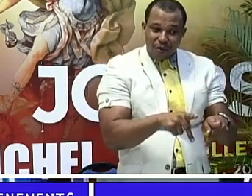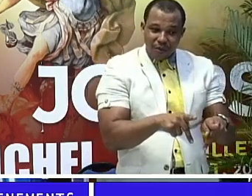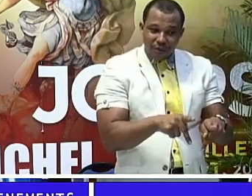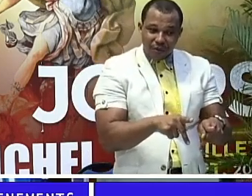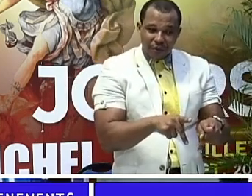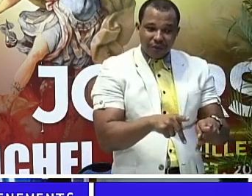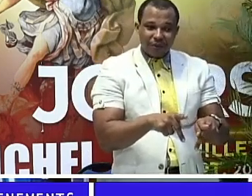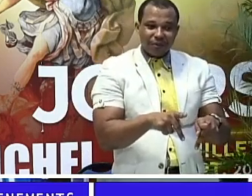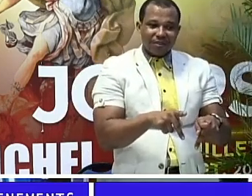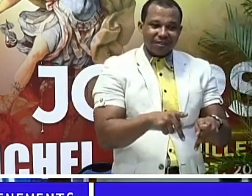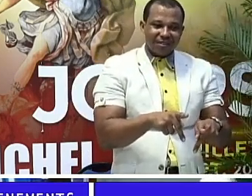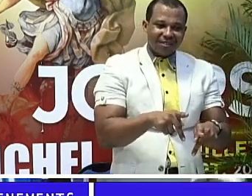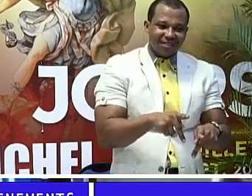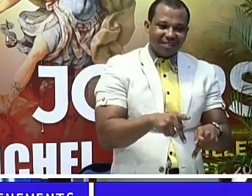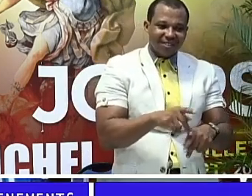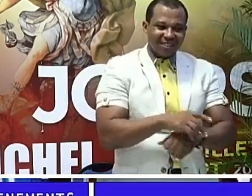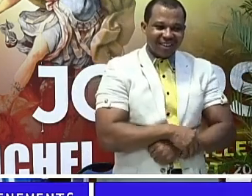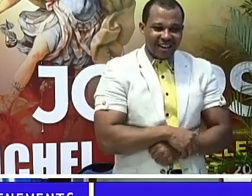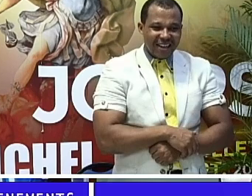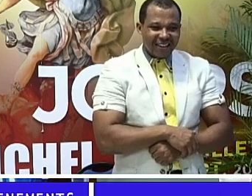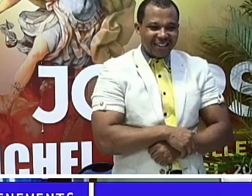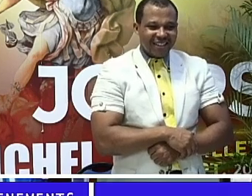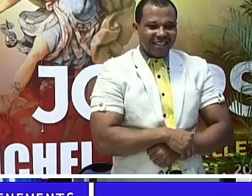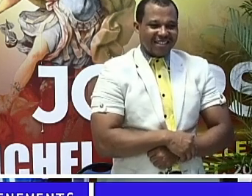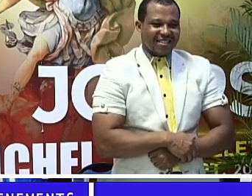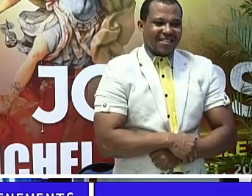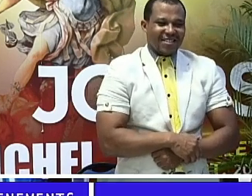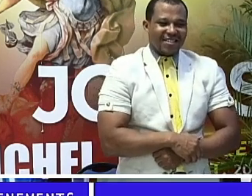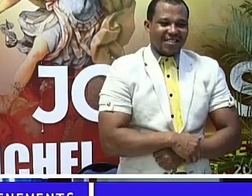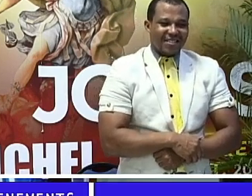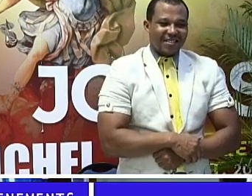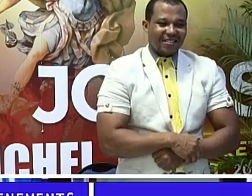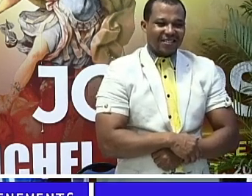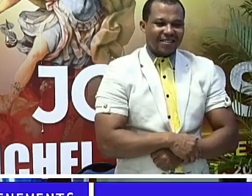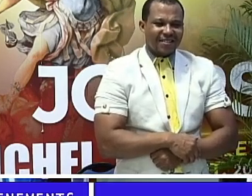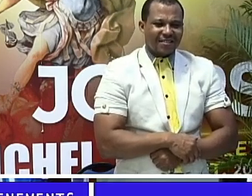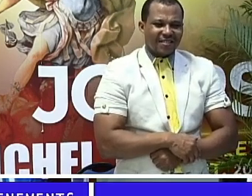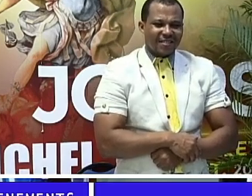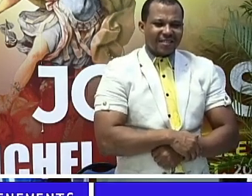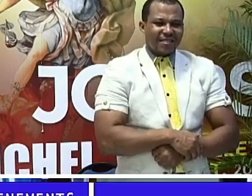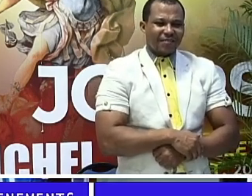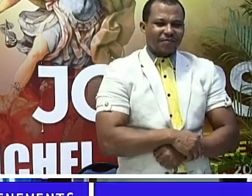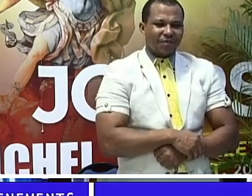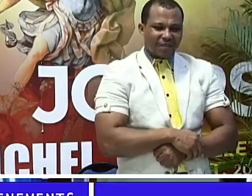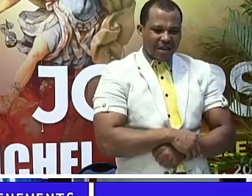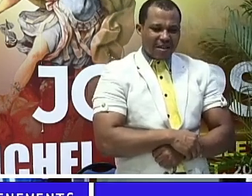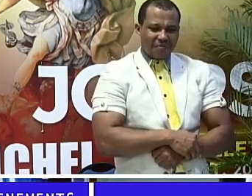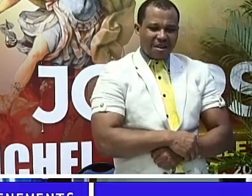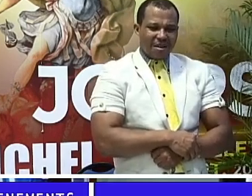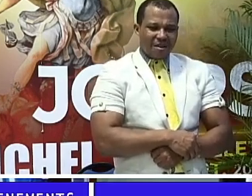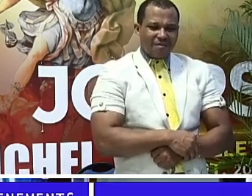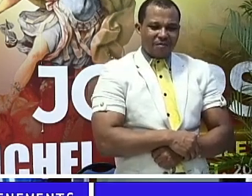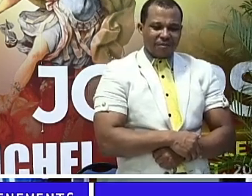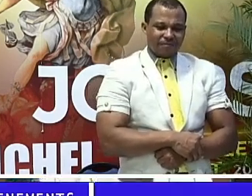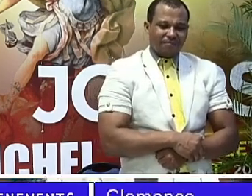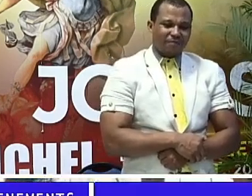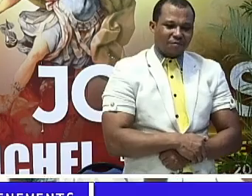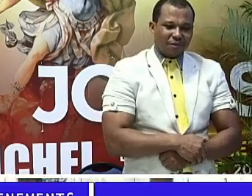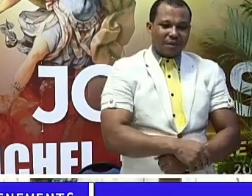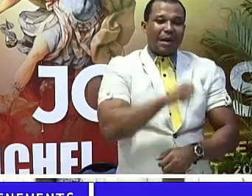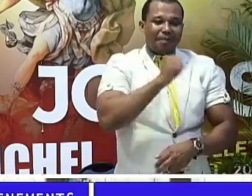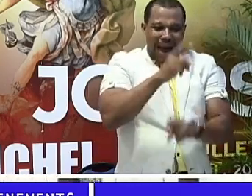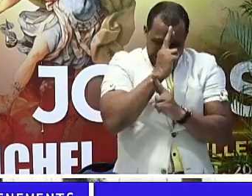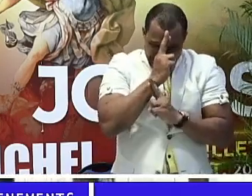tête li. Il vire. Parce que ça le dit comme si moun nan pa kembe, parole li. Moun ba gen sens